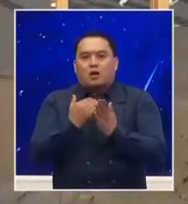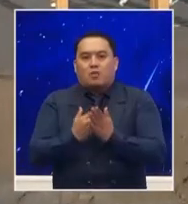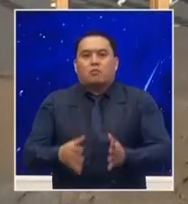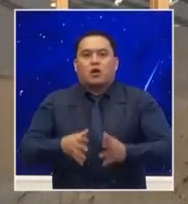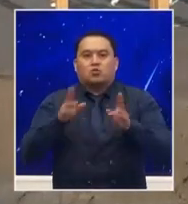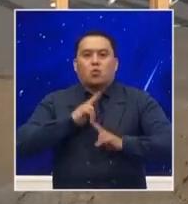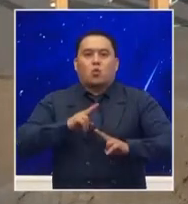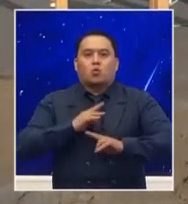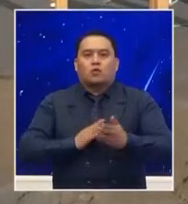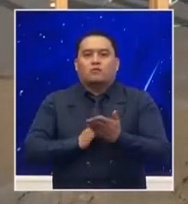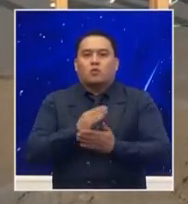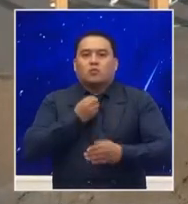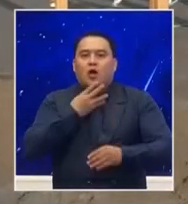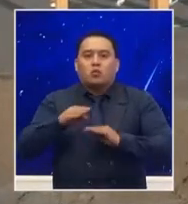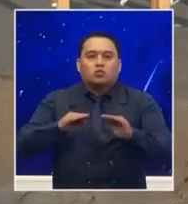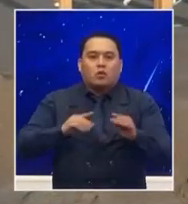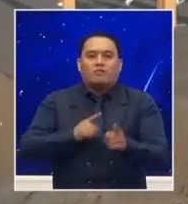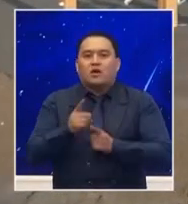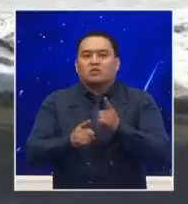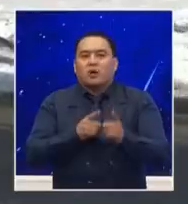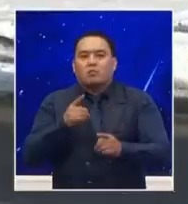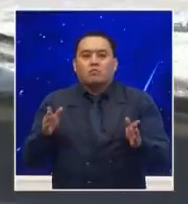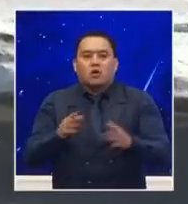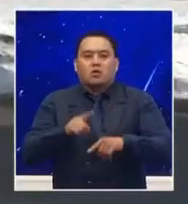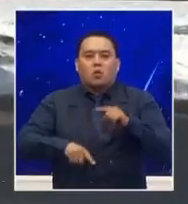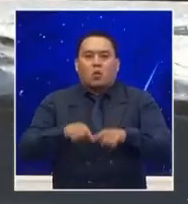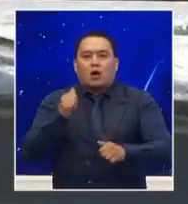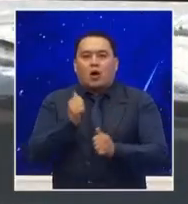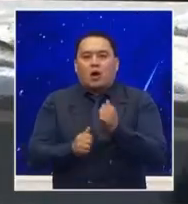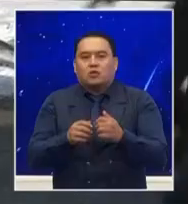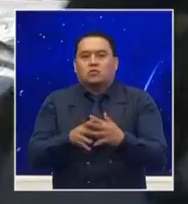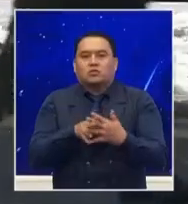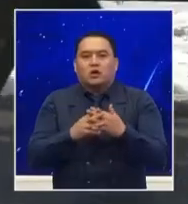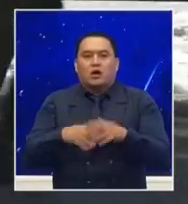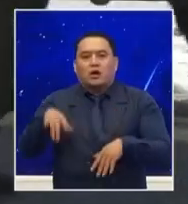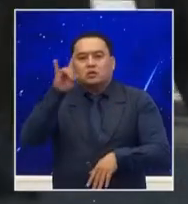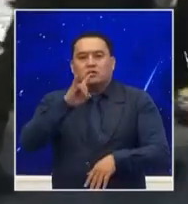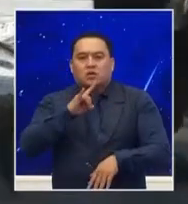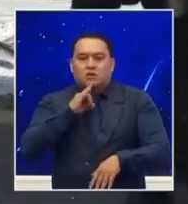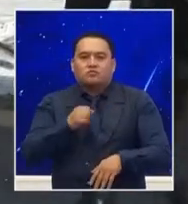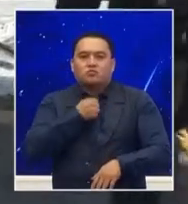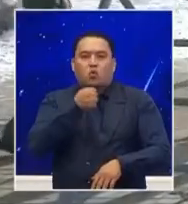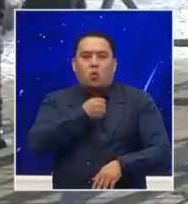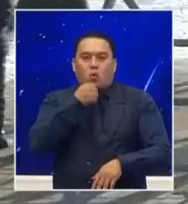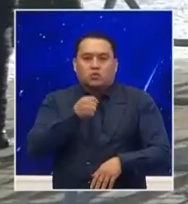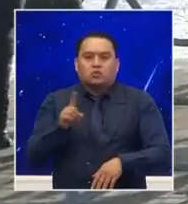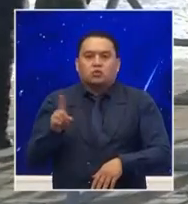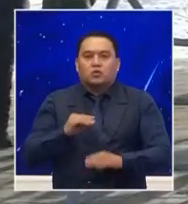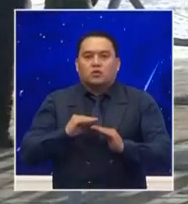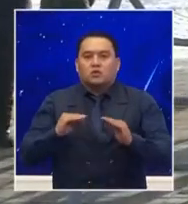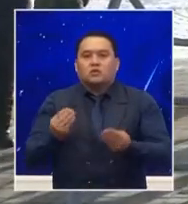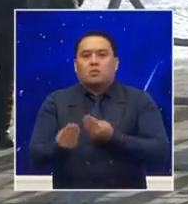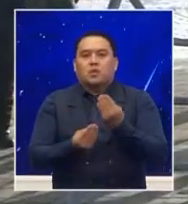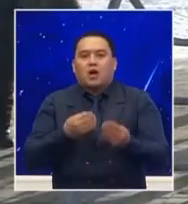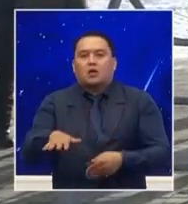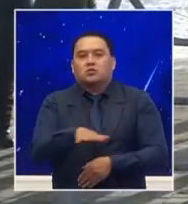масштабную работу в сфере благоустройства и восстановления малой родины каждого неравнодушного казахстанца. Взрослые отмечают, что детская